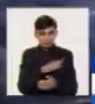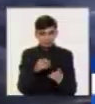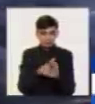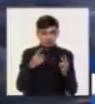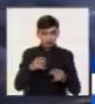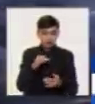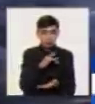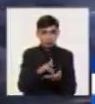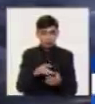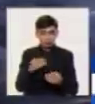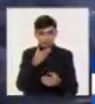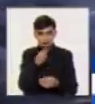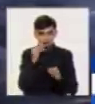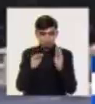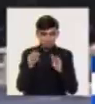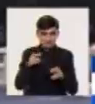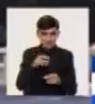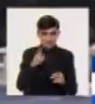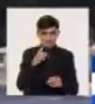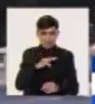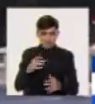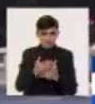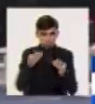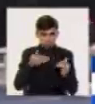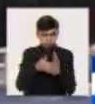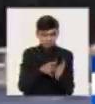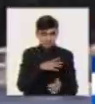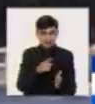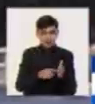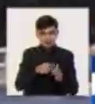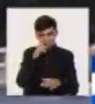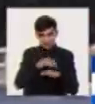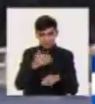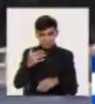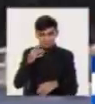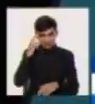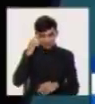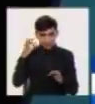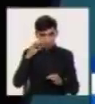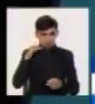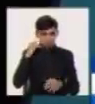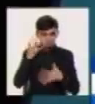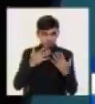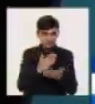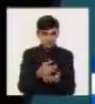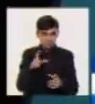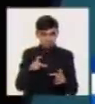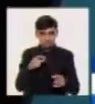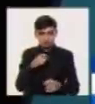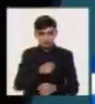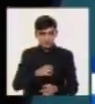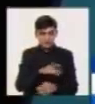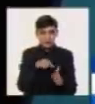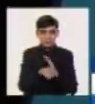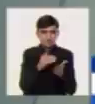кезінде қаланы мереке кездерінде безендіру үшін миллионда бақша бөлген Қарағанды әкімдігінің басы дауға қалды. Мемлекеттік сатып алу